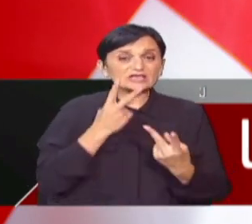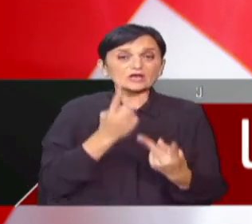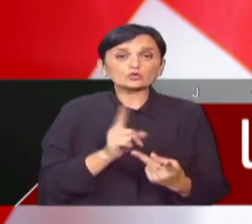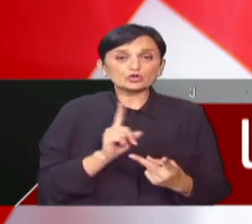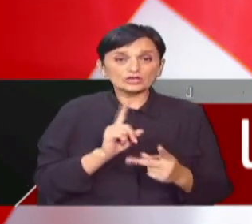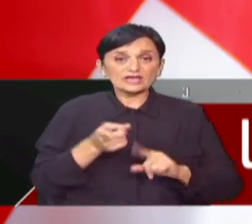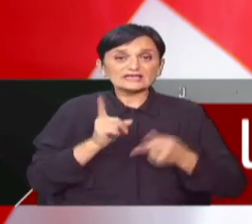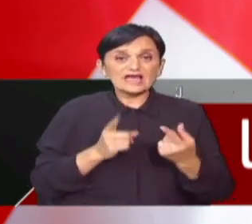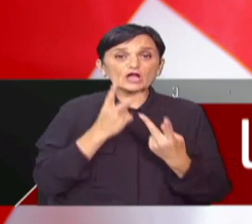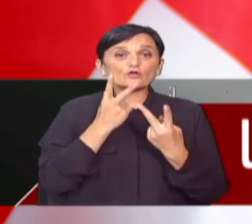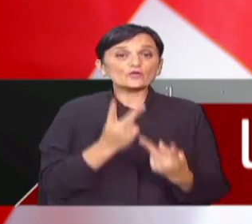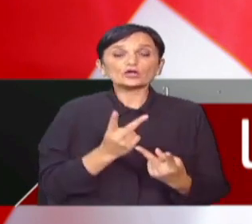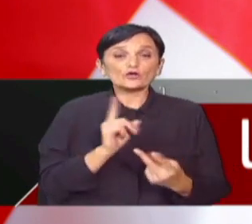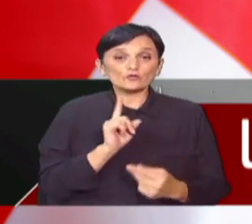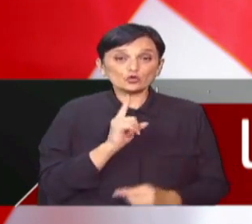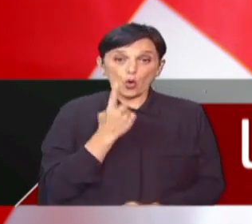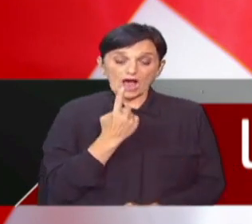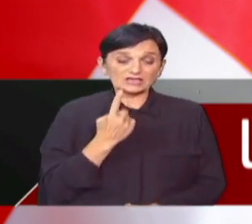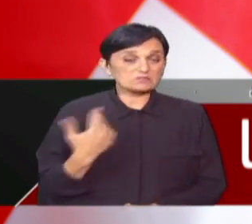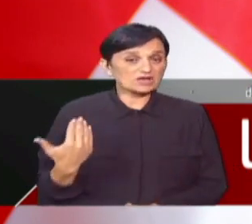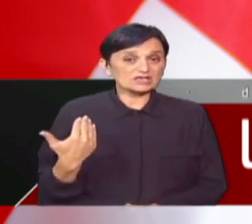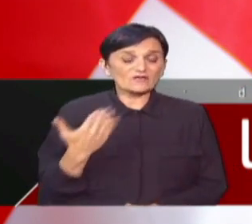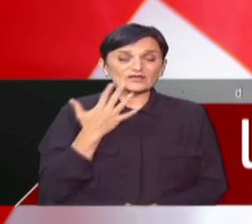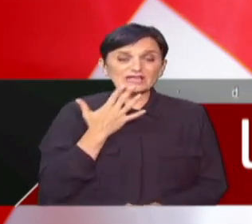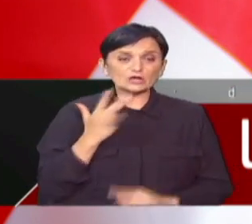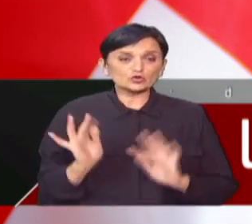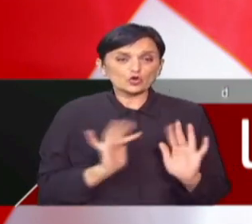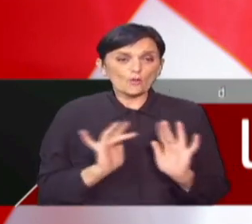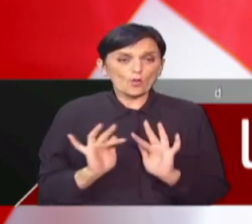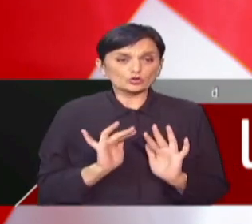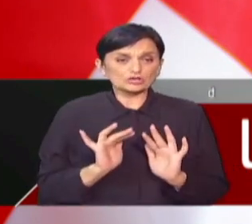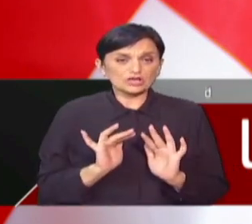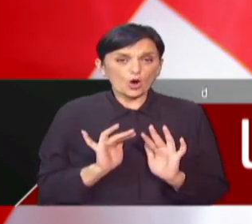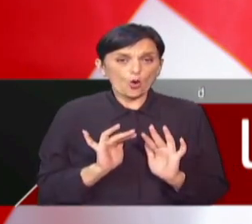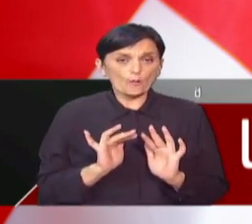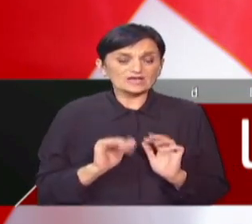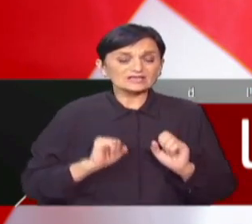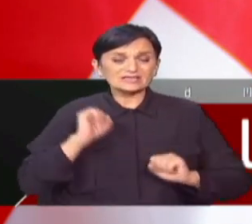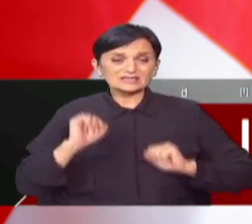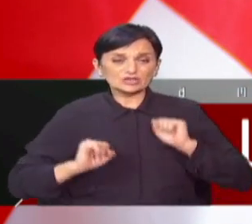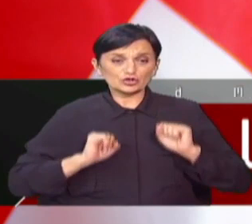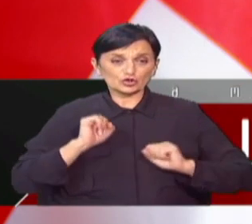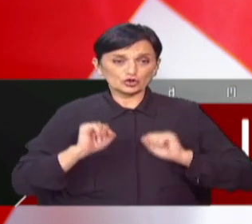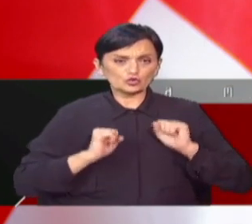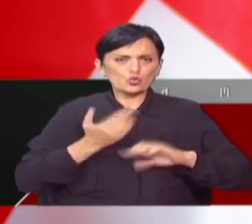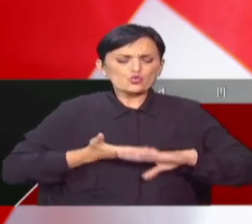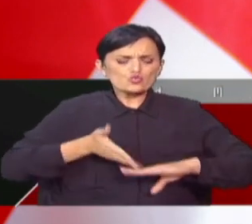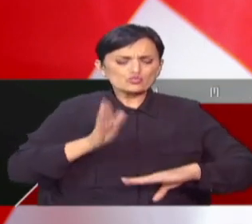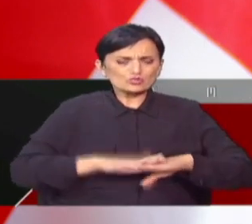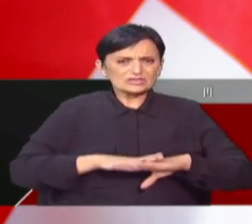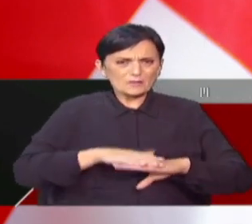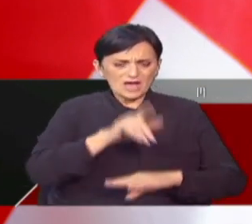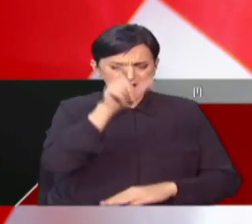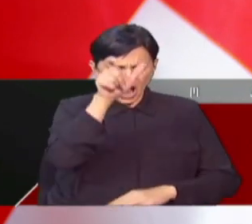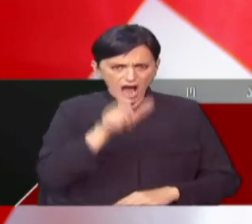დღეს რეალურად ვხედავთ, რომ ერთი მხრივ ნაციონალური მოძრაობა ცდილობს, რომ აი ეს უმძიმესი